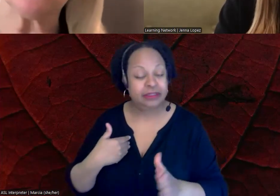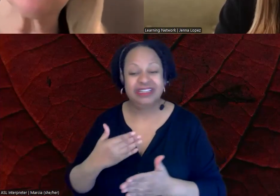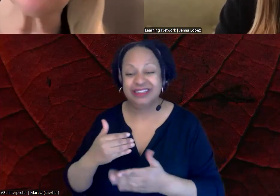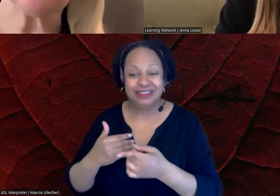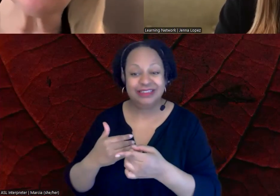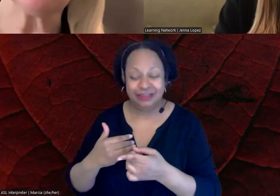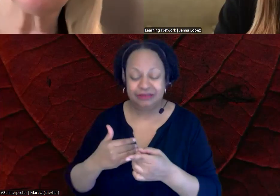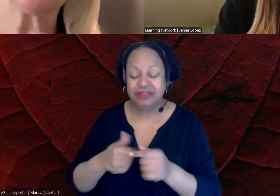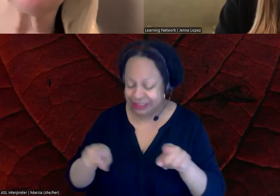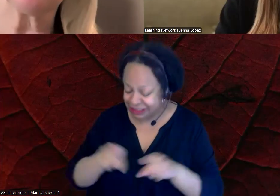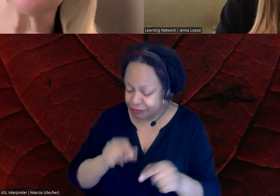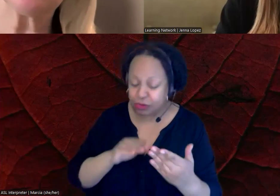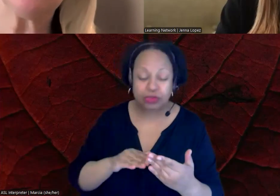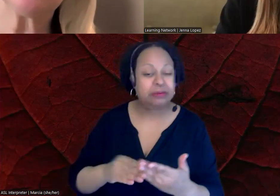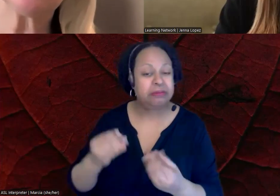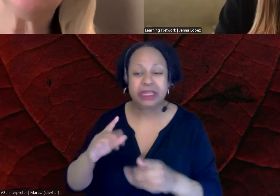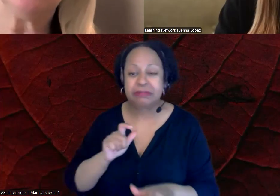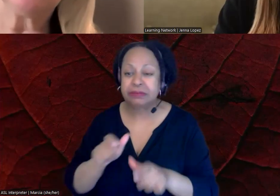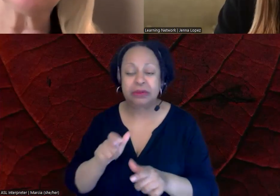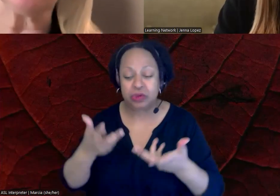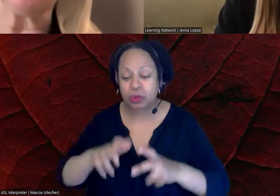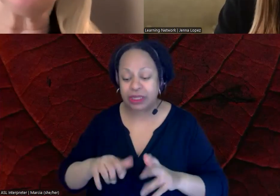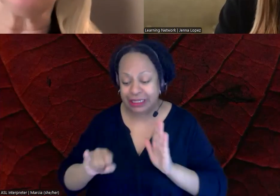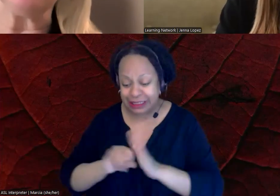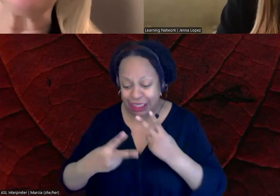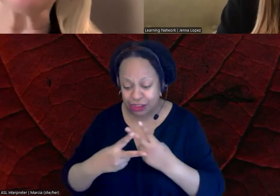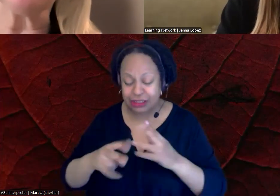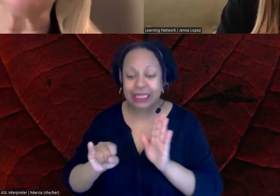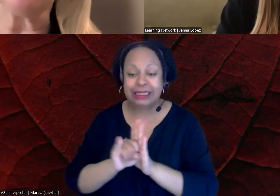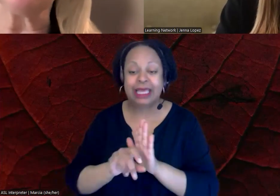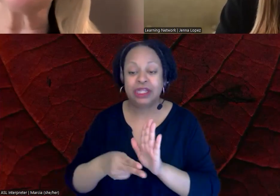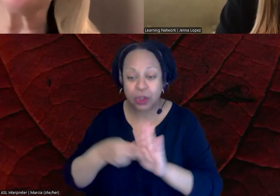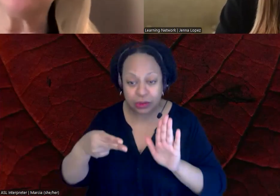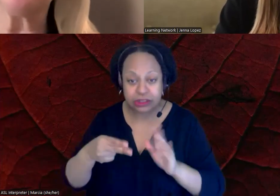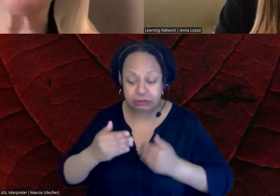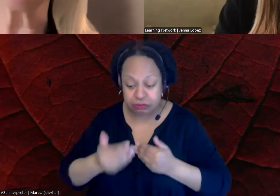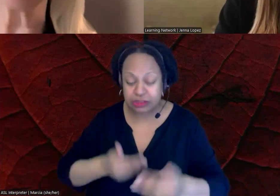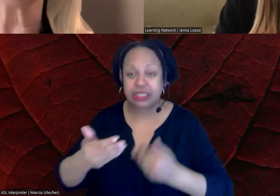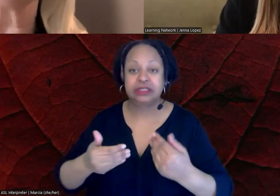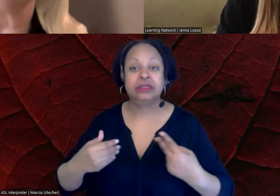une personne a cette étiquette, ce n'est pas tout le monde qui veut passer par le processus de diagnostic.